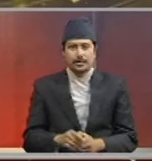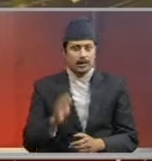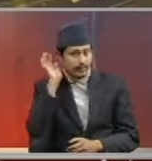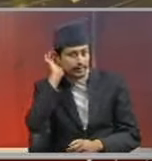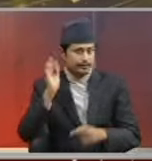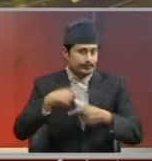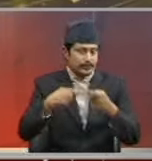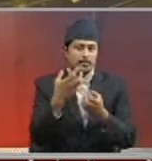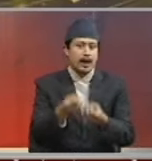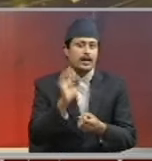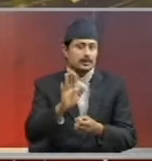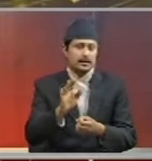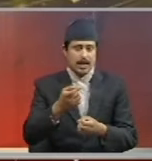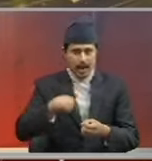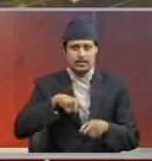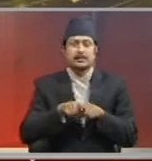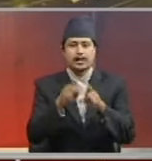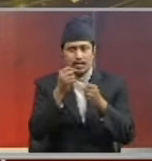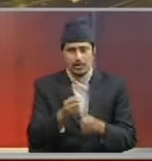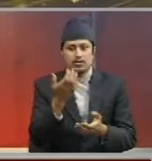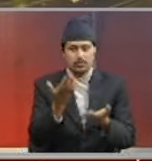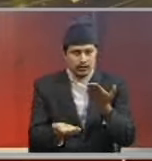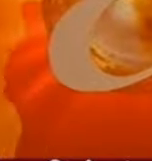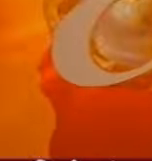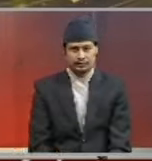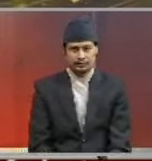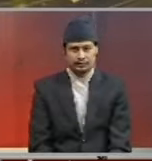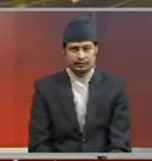खबरको सिलसिला अझै जारी छ हामी सँगै रहनुहोला